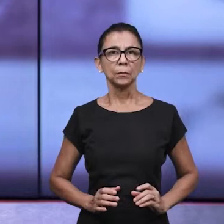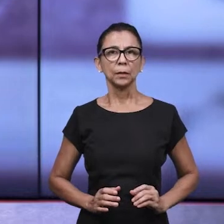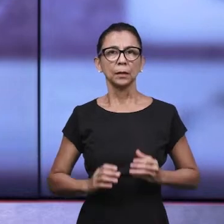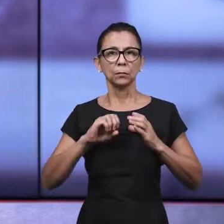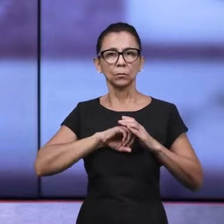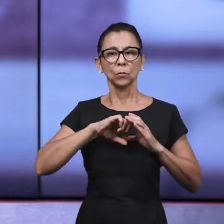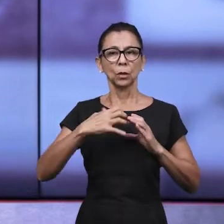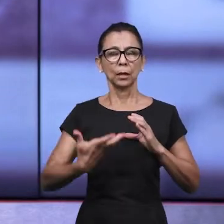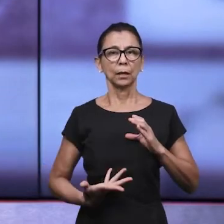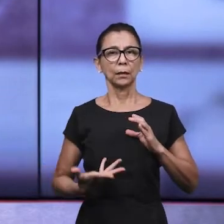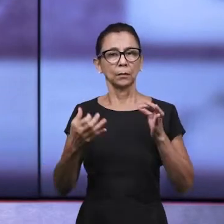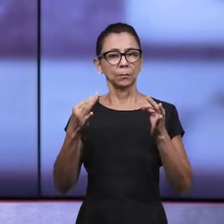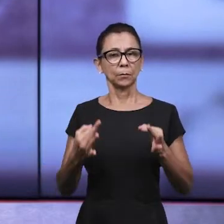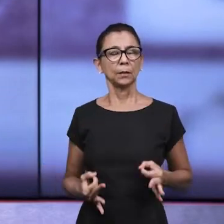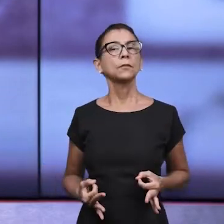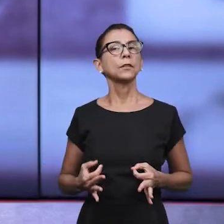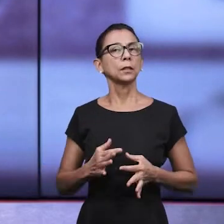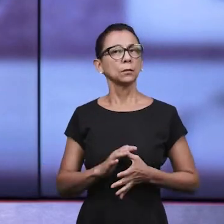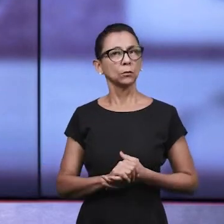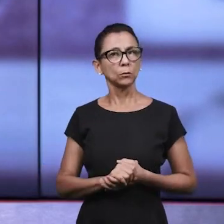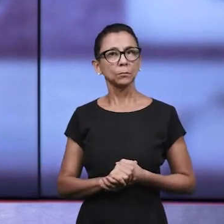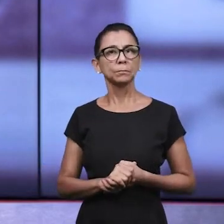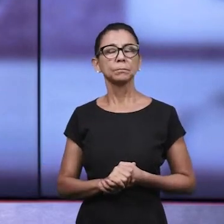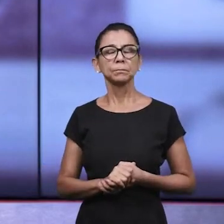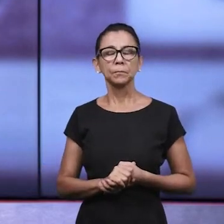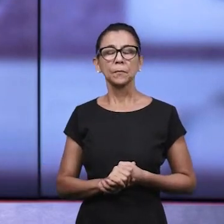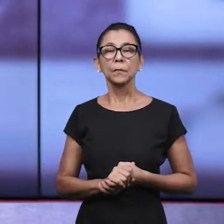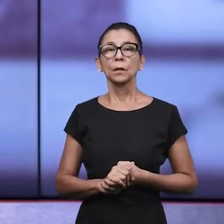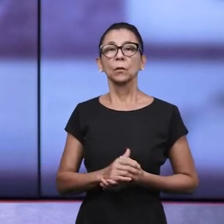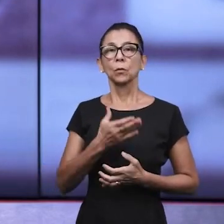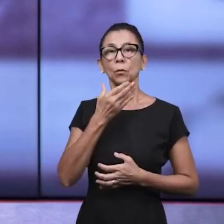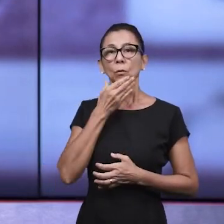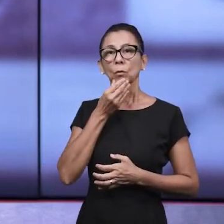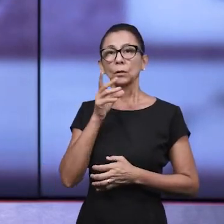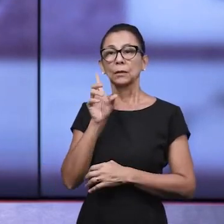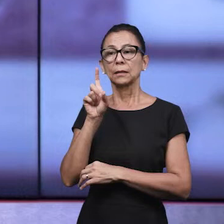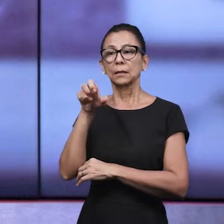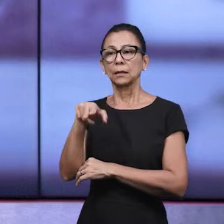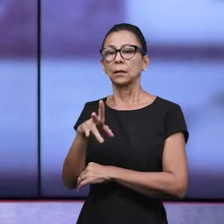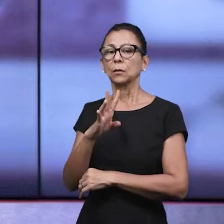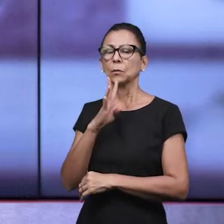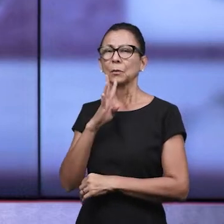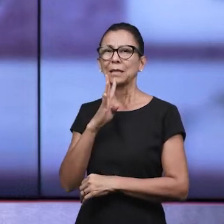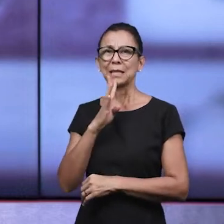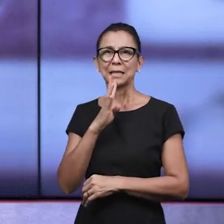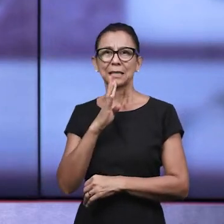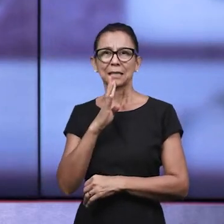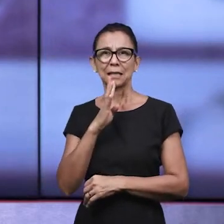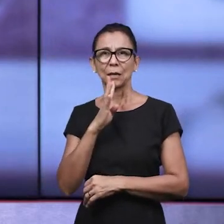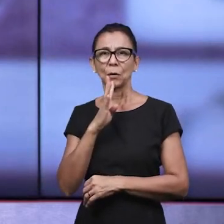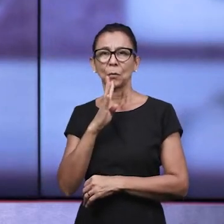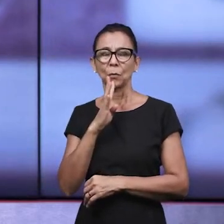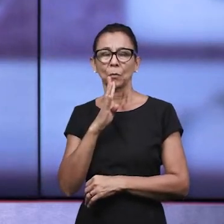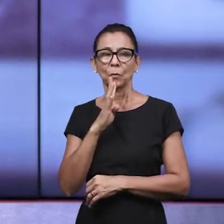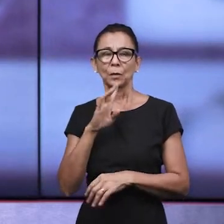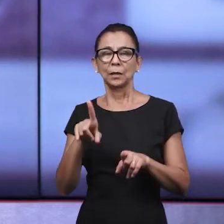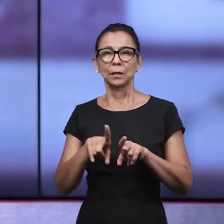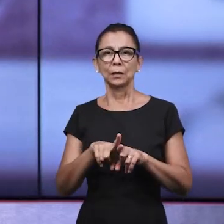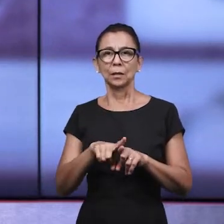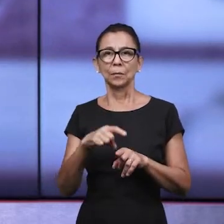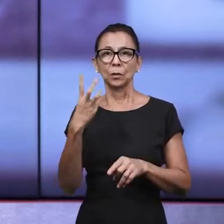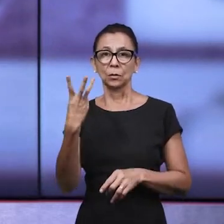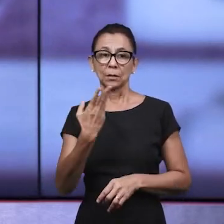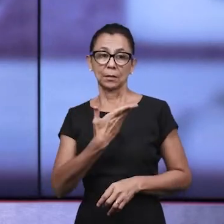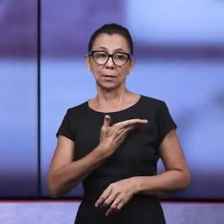besoin d'être fiscalisé. Quand Daniel a connu les coutumes de Babylone, lui et ses trois amis n'ont pas été pris